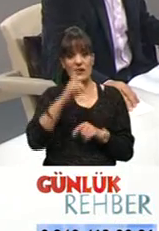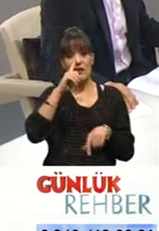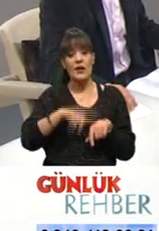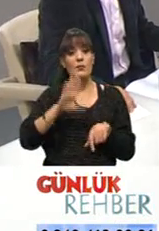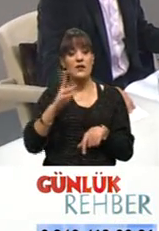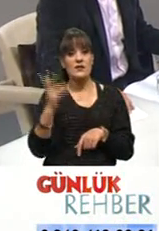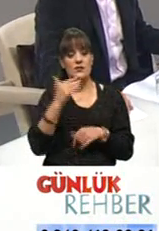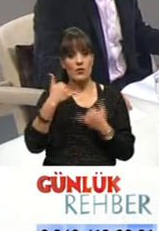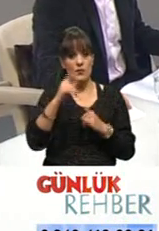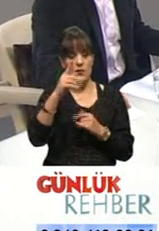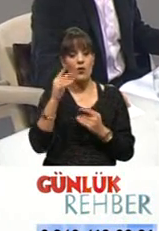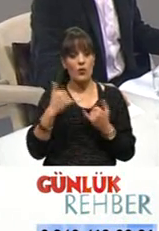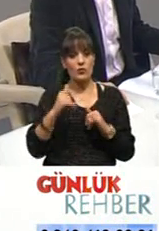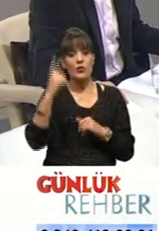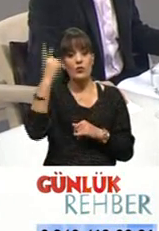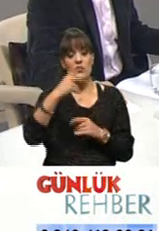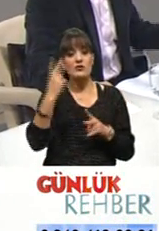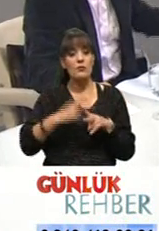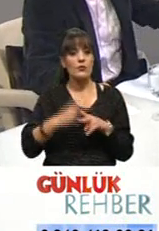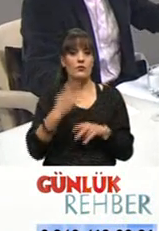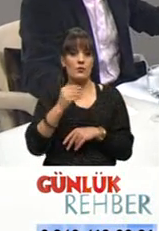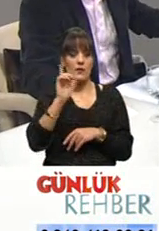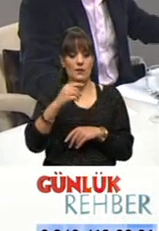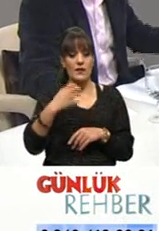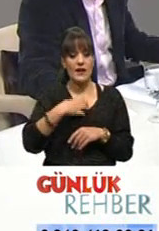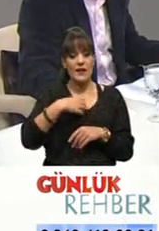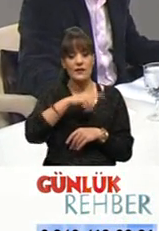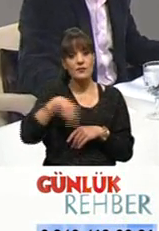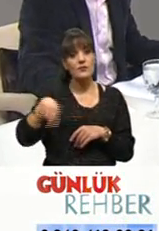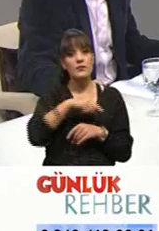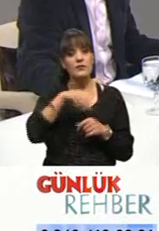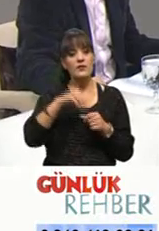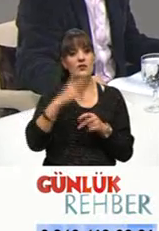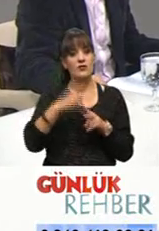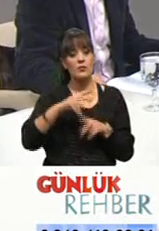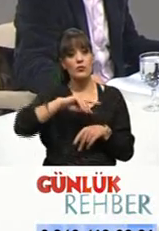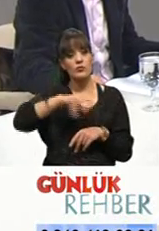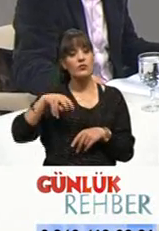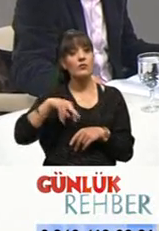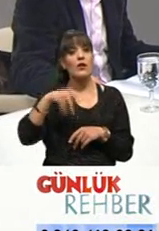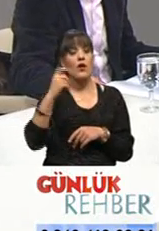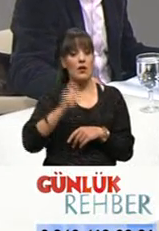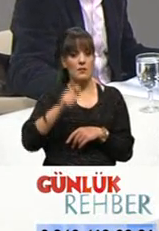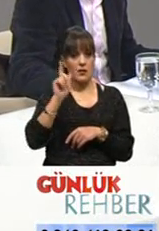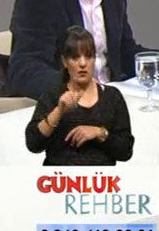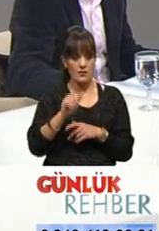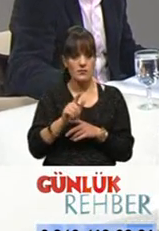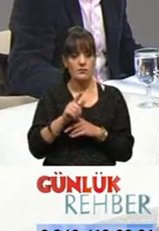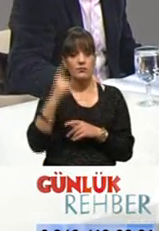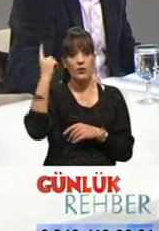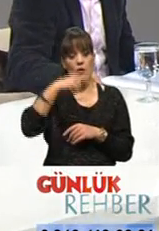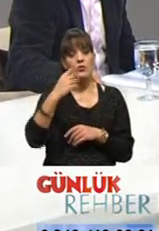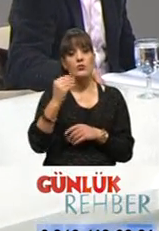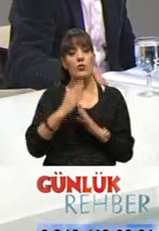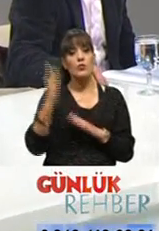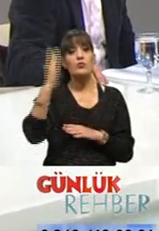inanılmaz hızlı oynanan bir oyun. Dolayısıyla çok çabuk olması lazım. Kendi ekseni hı-hı. etrafında çok çabuk dönmesi lazım sporcunun. Hı hı hı. Onun için